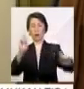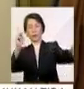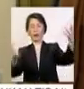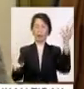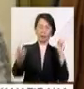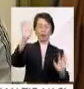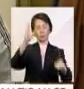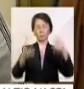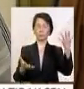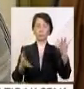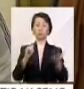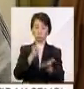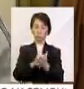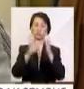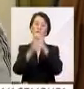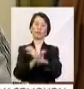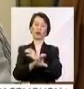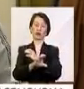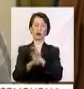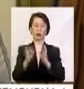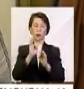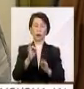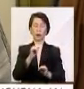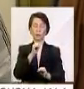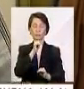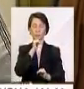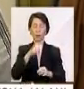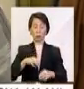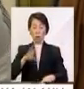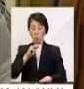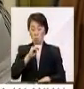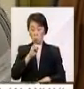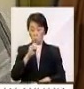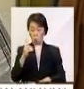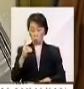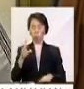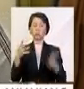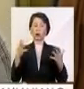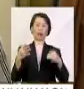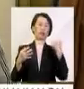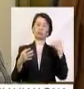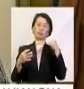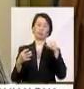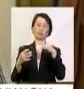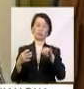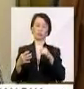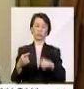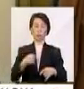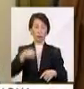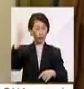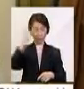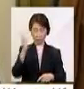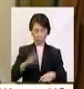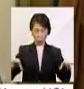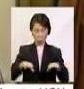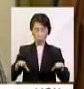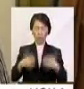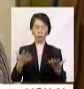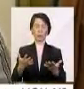ni lah. Macam itu pun satu cabaran juga. Kalau kita tak sampai mood dia, tak sampai kat orang, macam itulah. Saya tak pernah lagi buat.